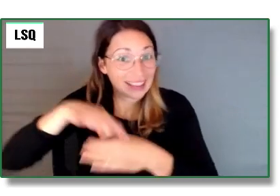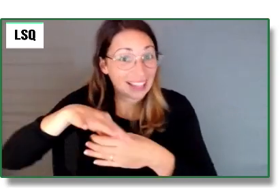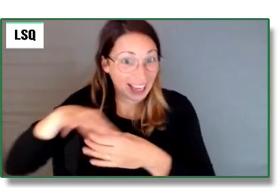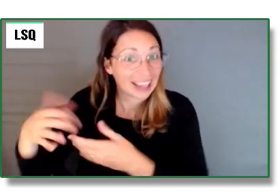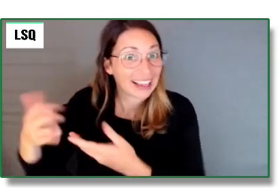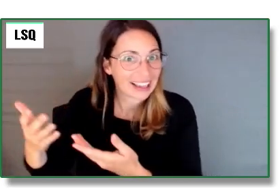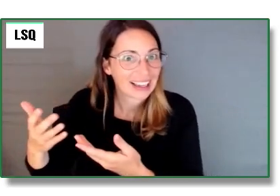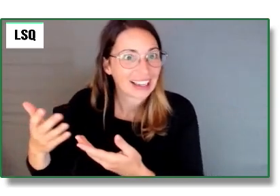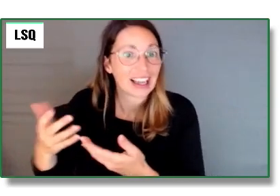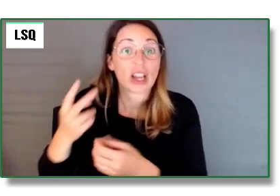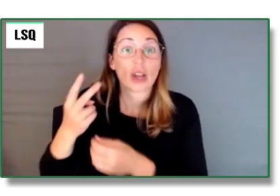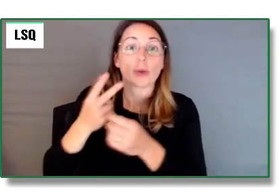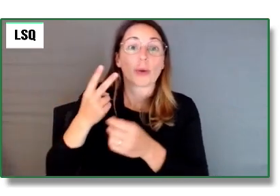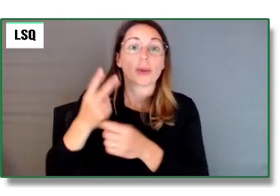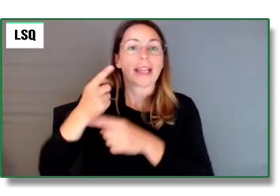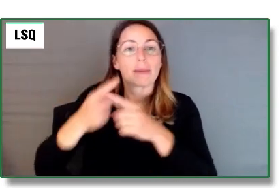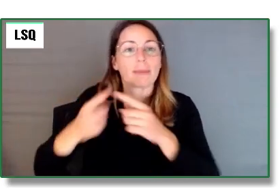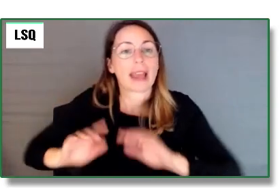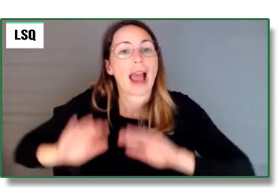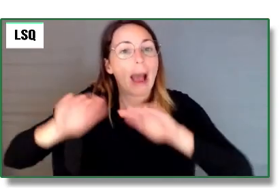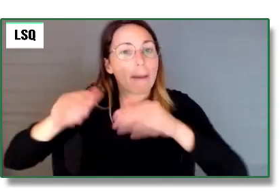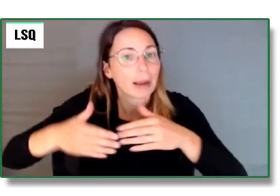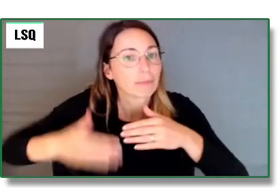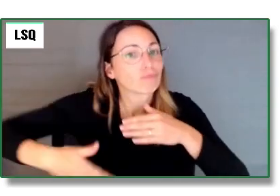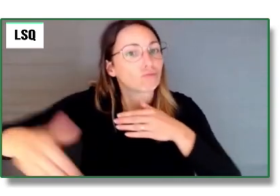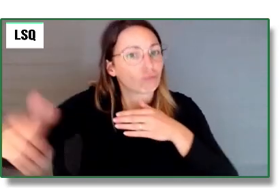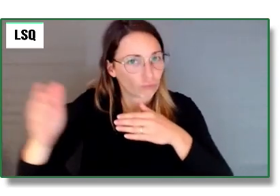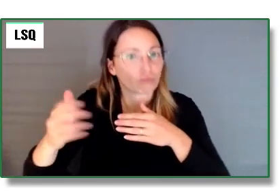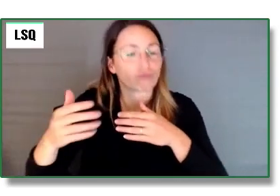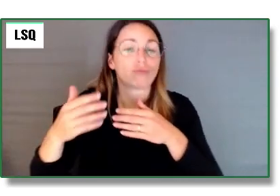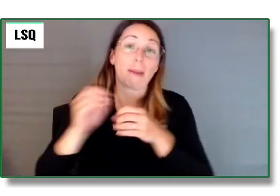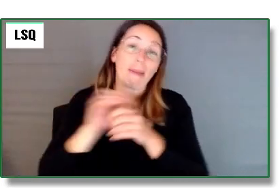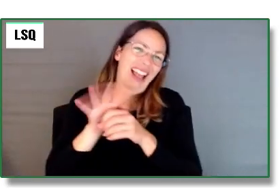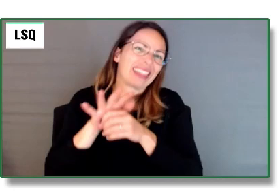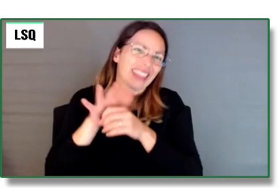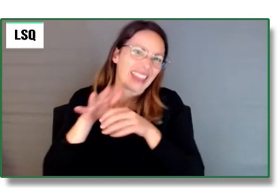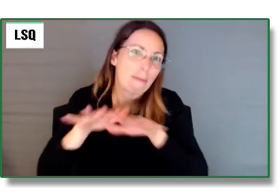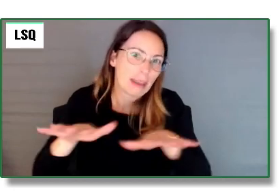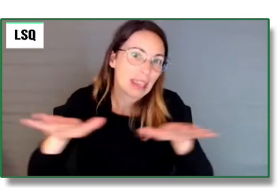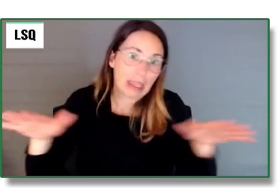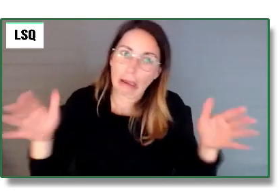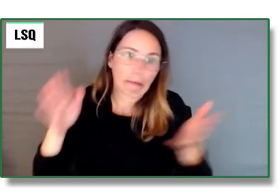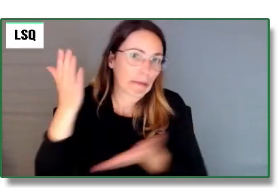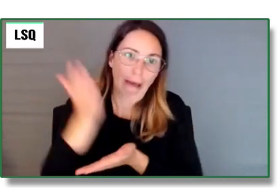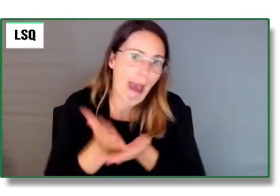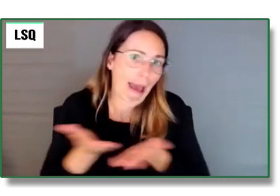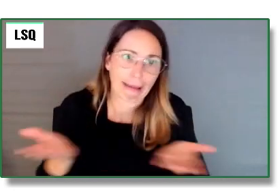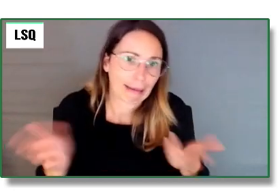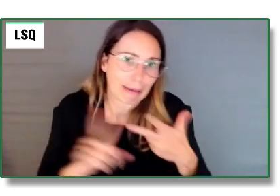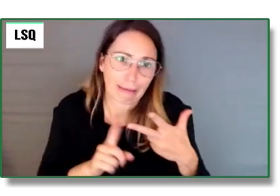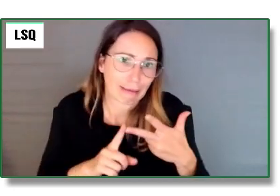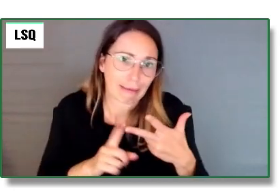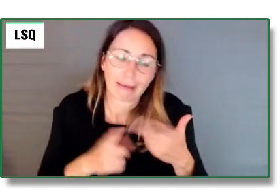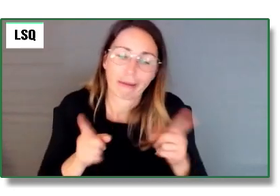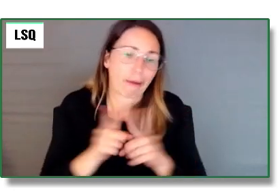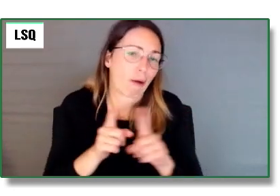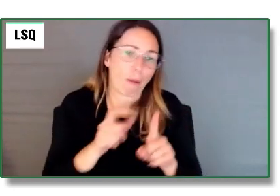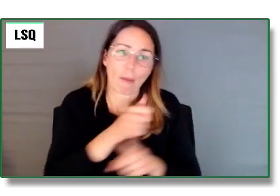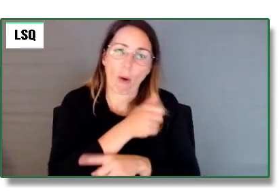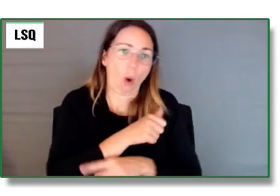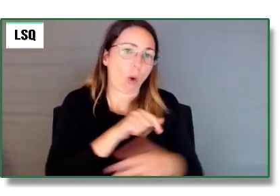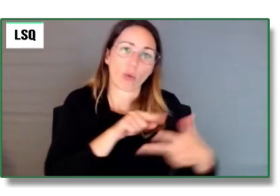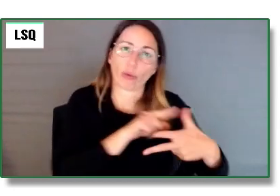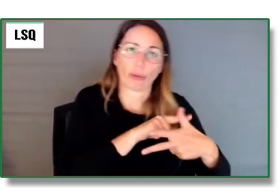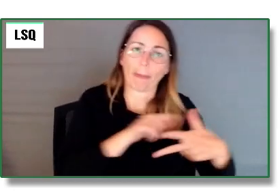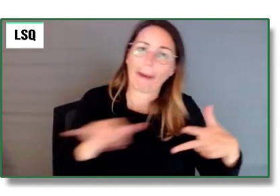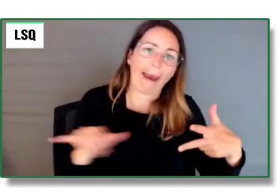premières fermetures suite à la pandémie, ils ne le font plus. Hélas, ils ont adopté la même stratégie que le café numéro 1, mais sans les